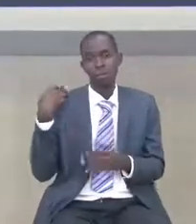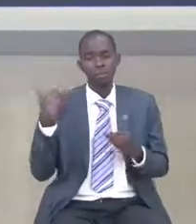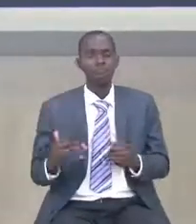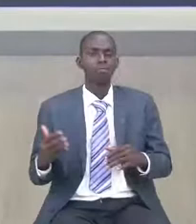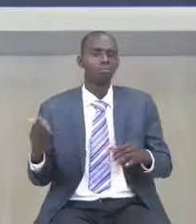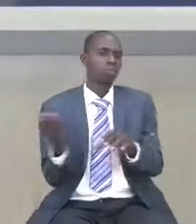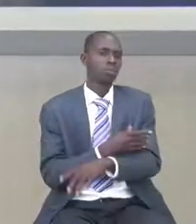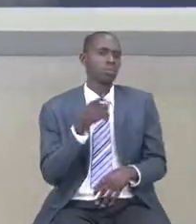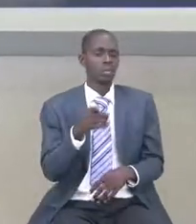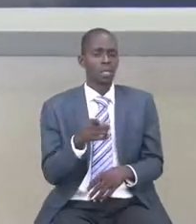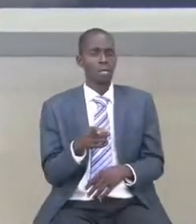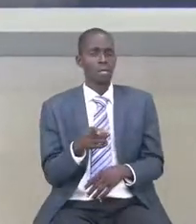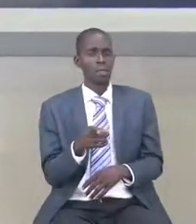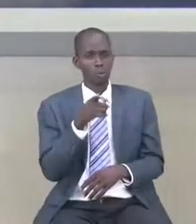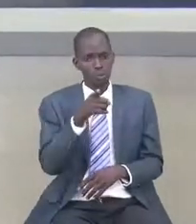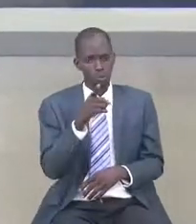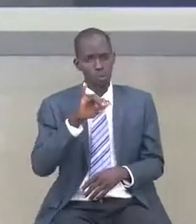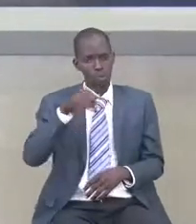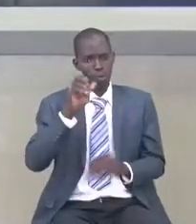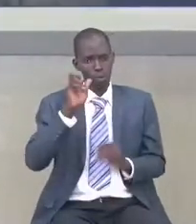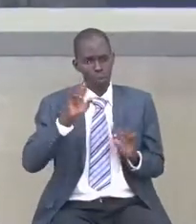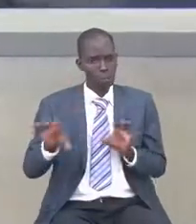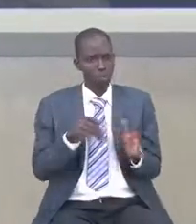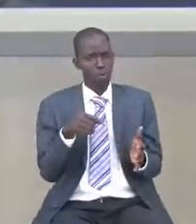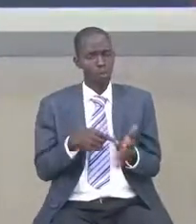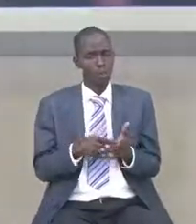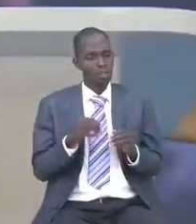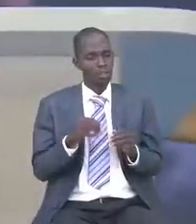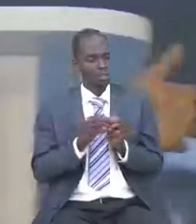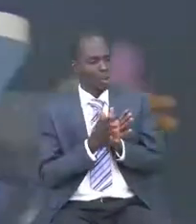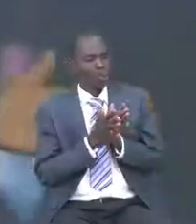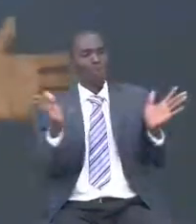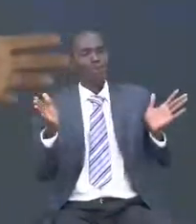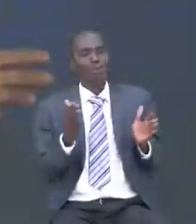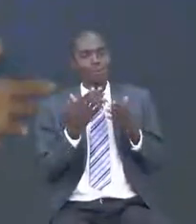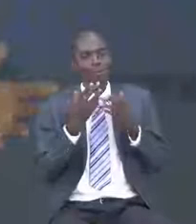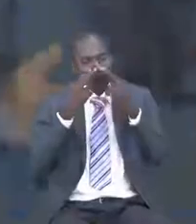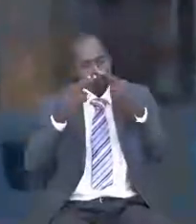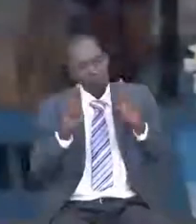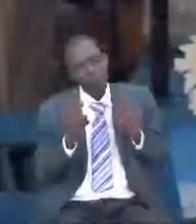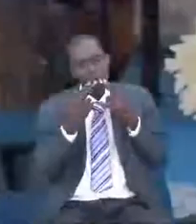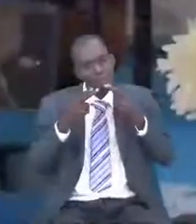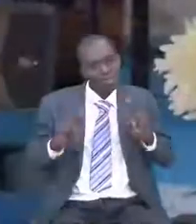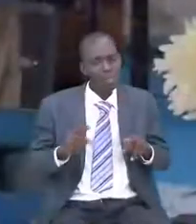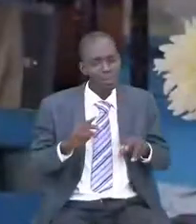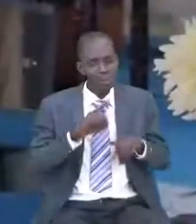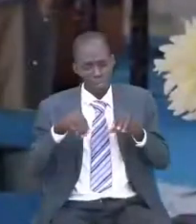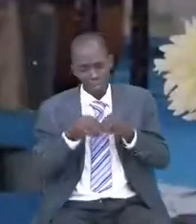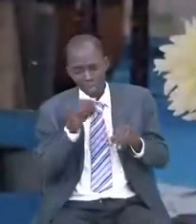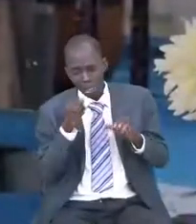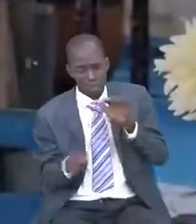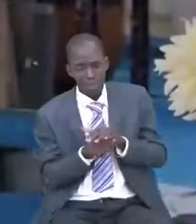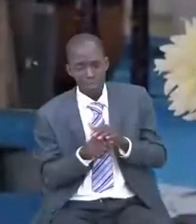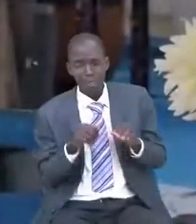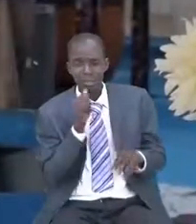rien. Et tu étais sale en privé. Et tu sors maintenant et tu fais comme si tu étais